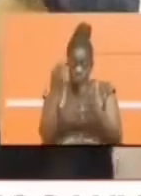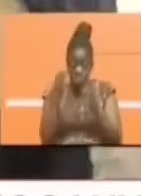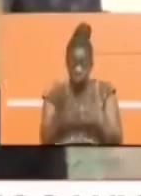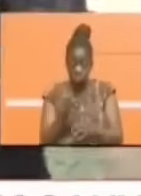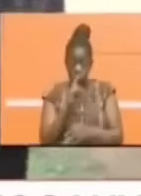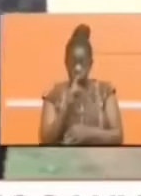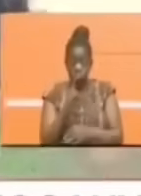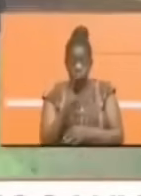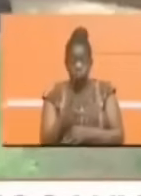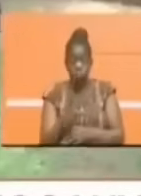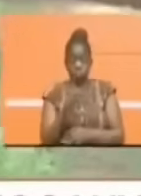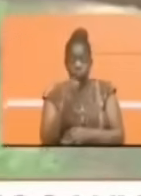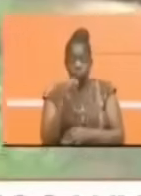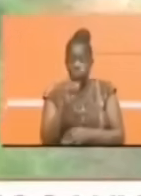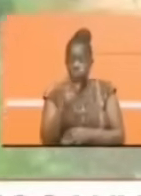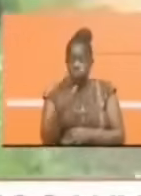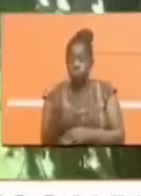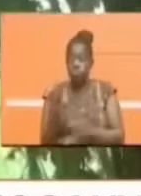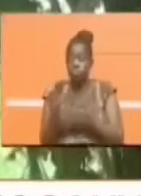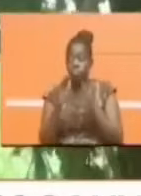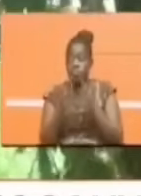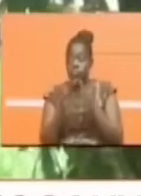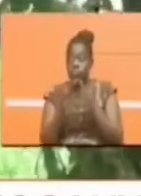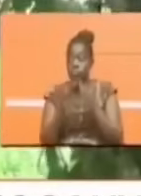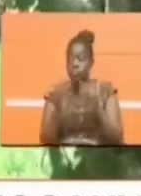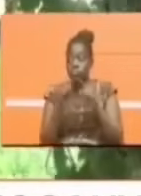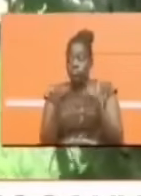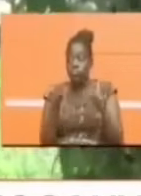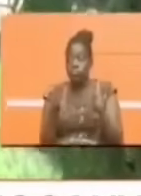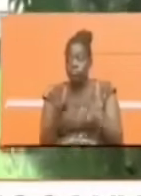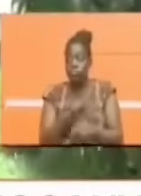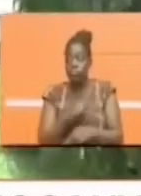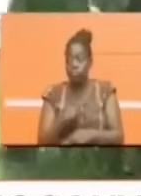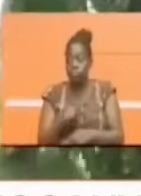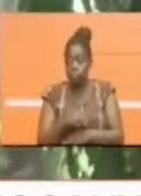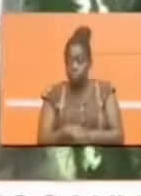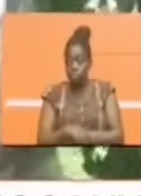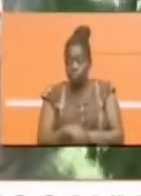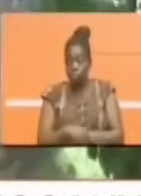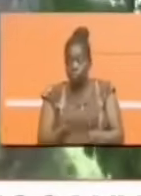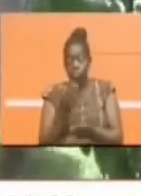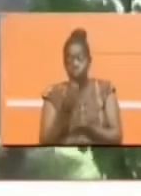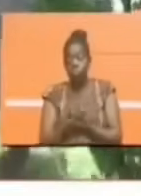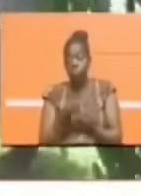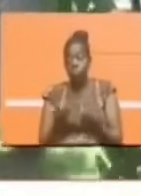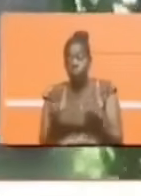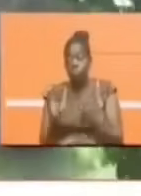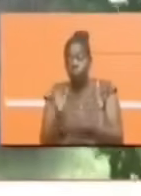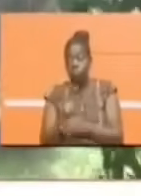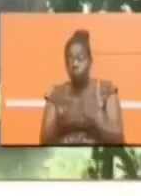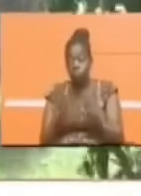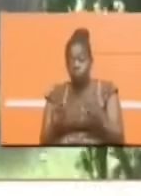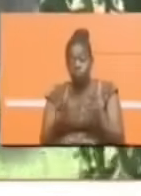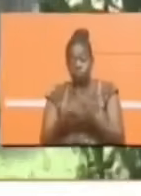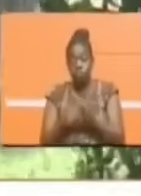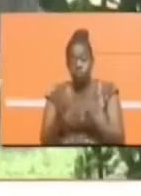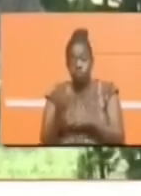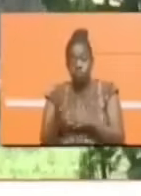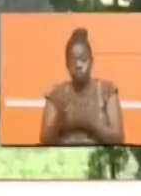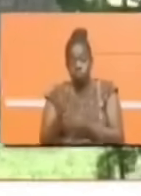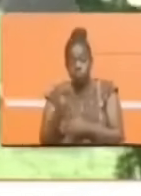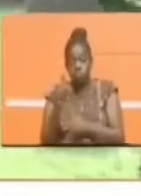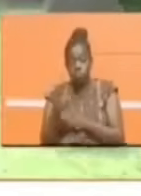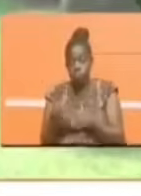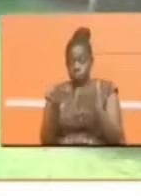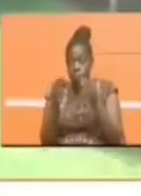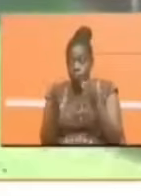neragira muzeeyi kateeka yakudda mu maka ge wabula namala alemeddeko baseera akakiiko okwekedde ennyo ensonga zaabwe kubashali yasooka okugaba ebintu